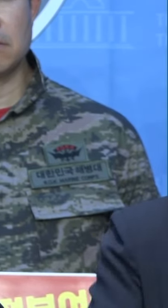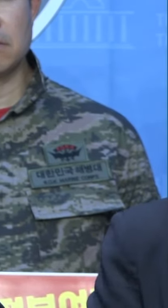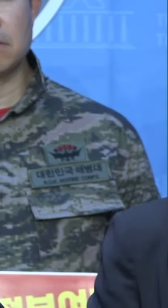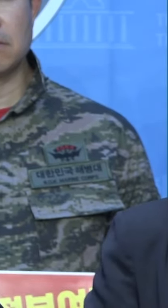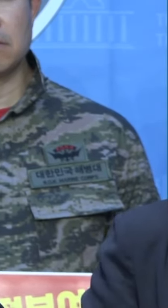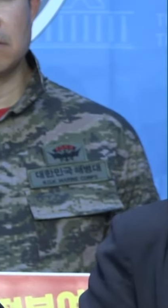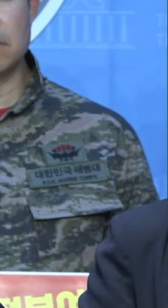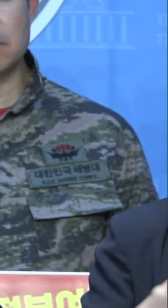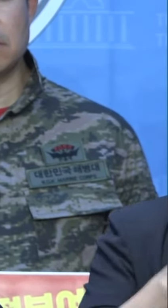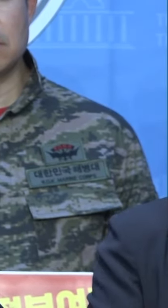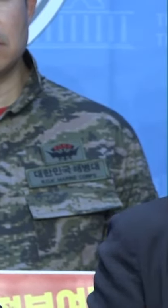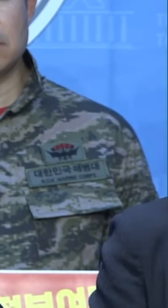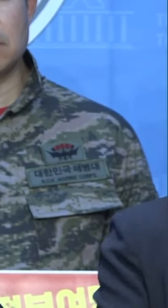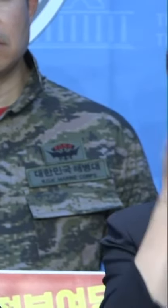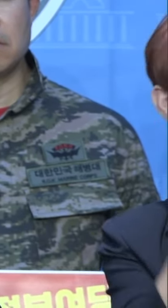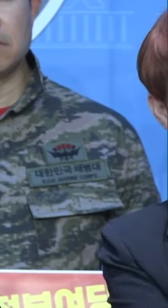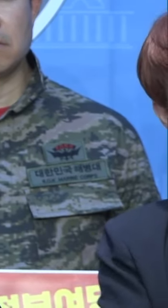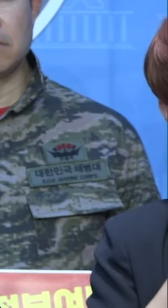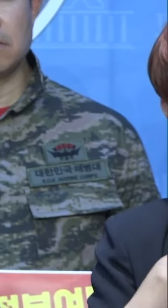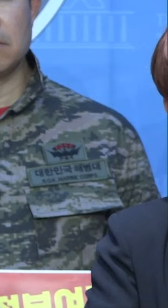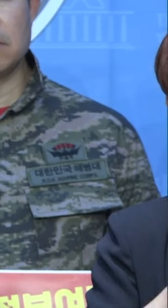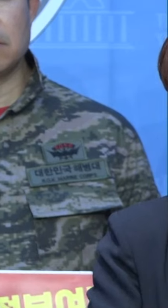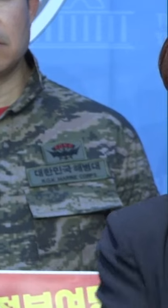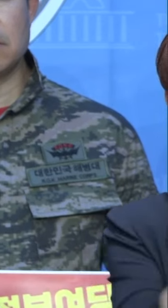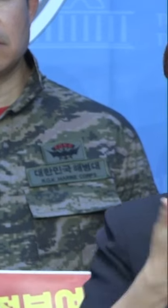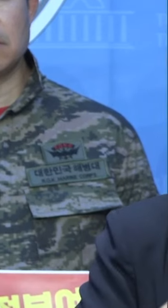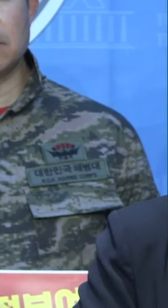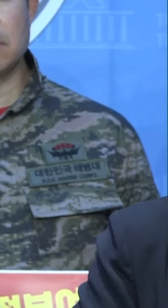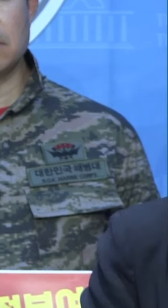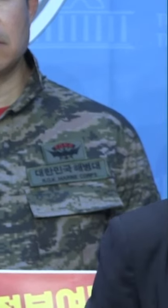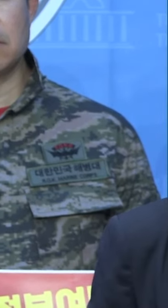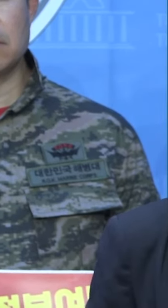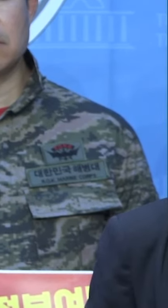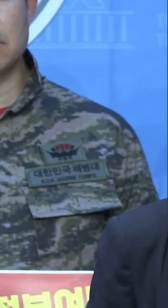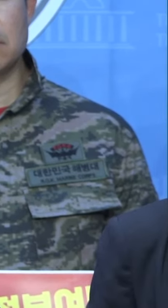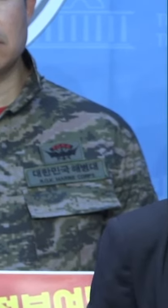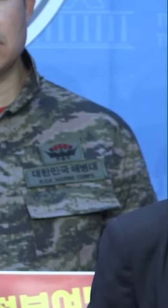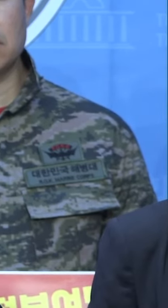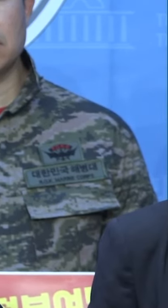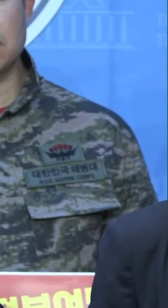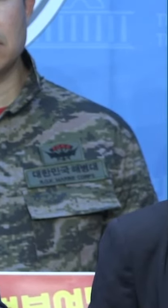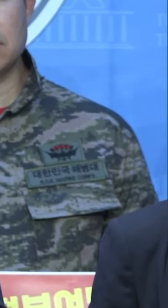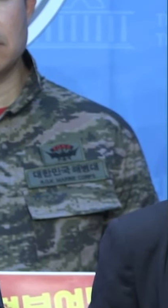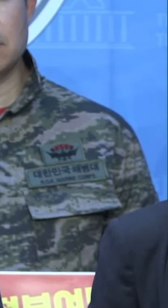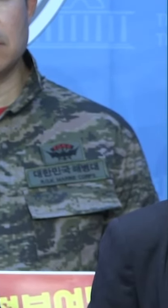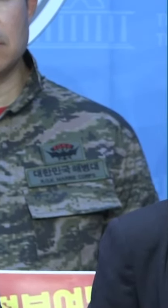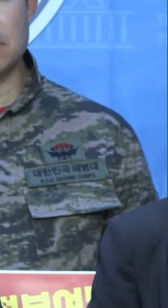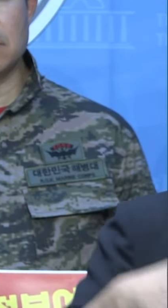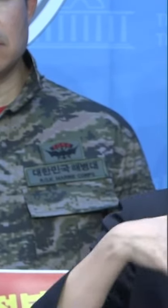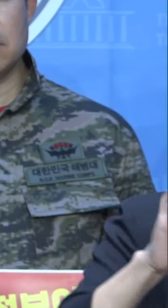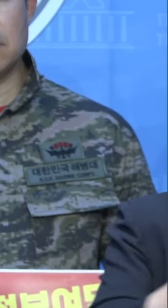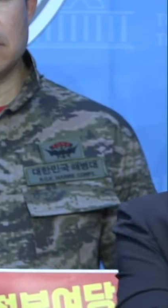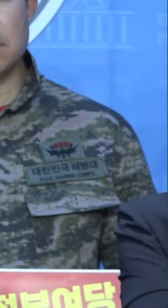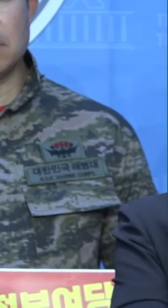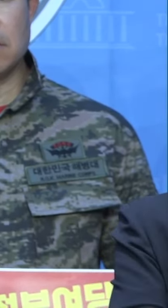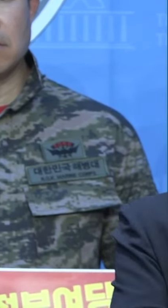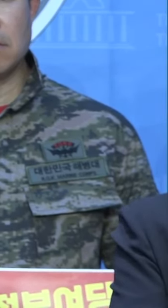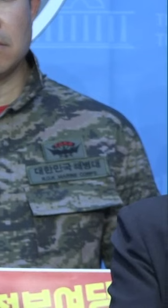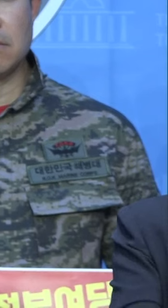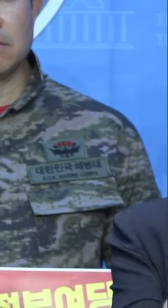국민의 힘에 반대하는 입장이죠 너무 잘 아시겠습니다만 여기서도 알 수 있듯이 상병이